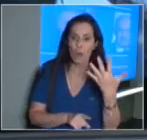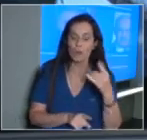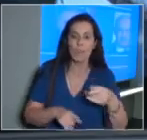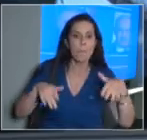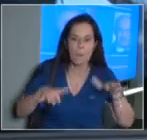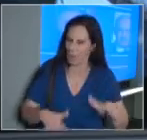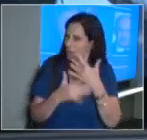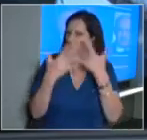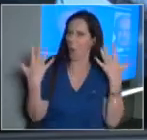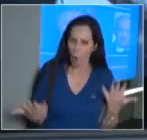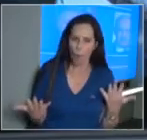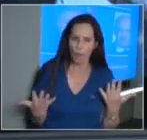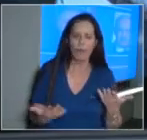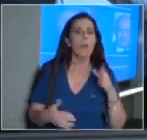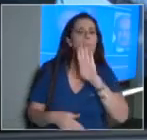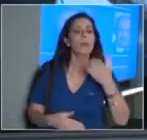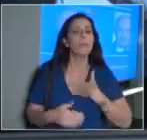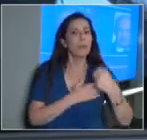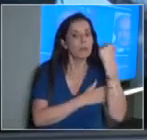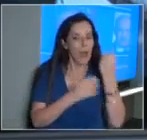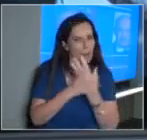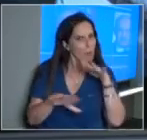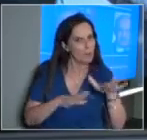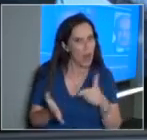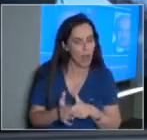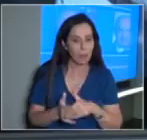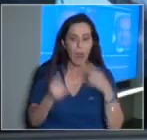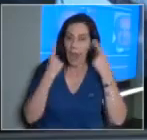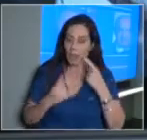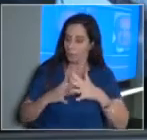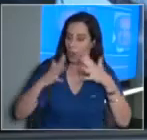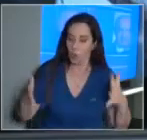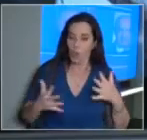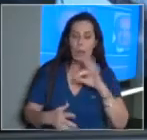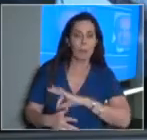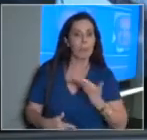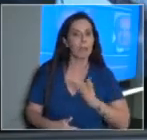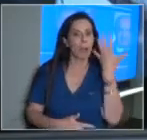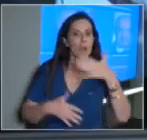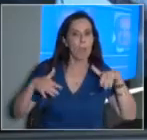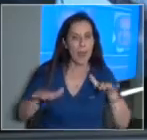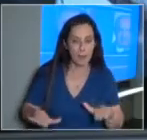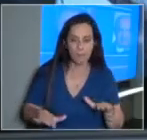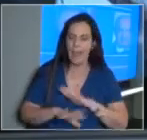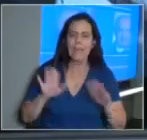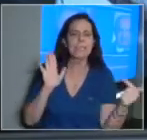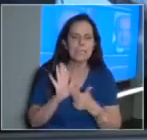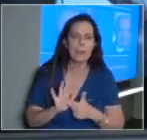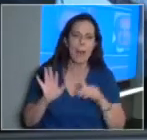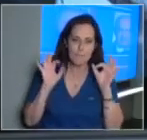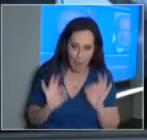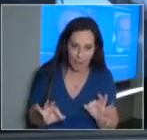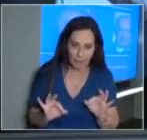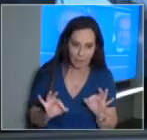זה מנדט ברור מהעם. נתניהו קיבל מנדט ברור להרכיב ממשלה, החרדים גדלו, ליברמן קיבל 5 מנדטים, אין סיבה